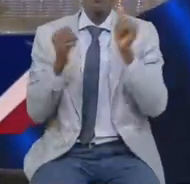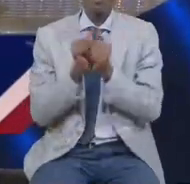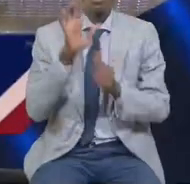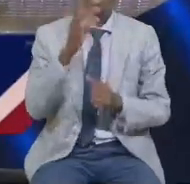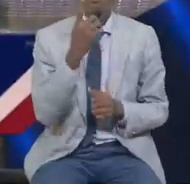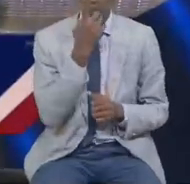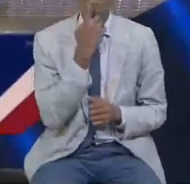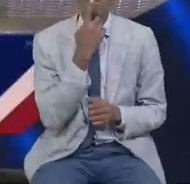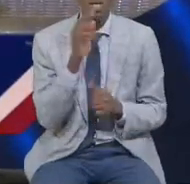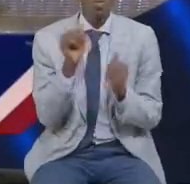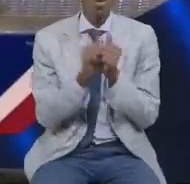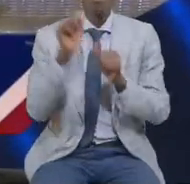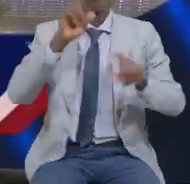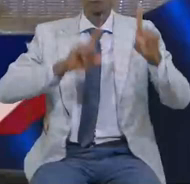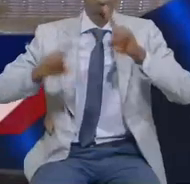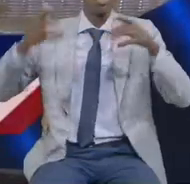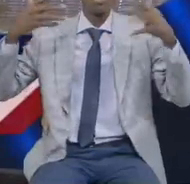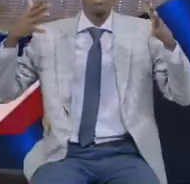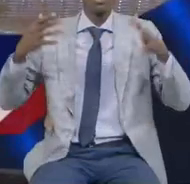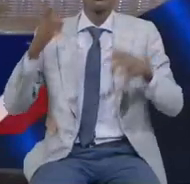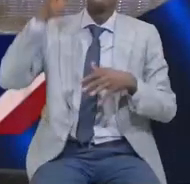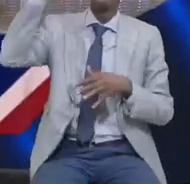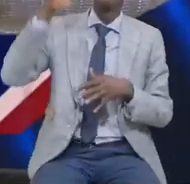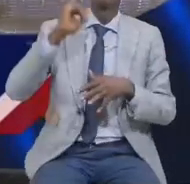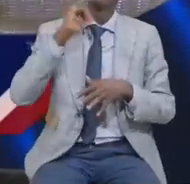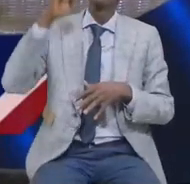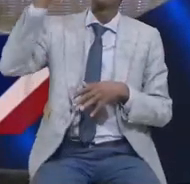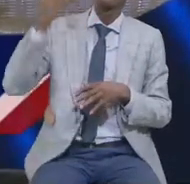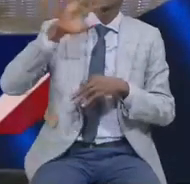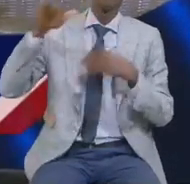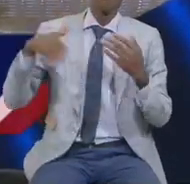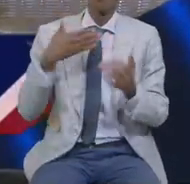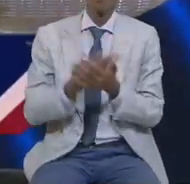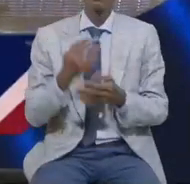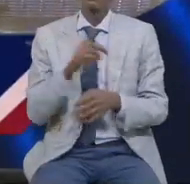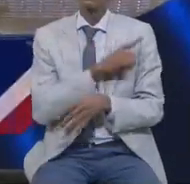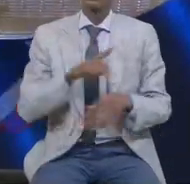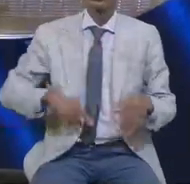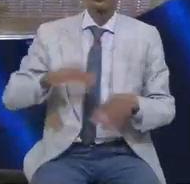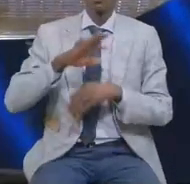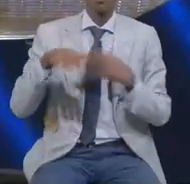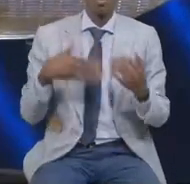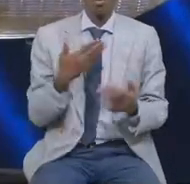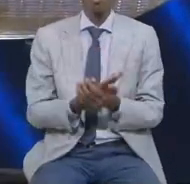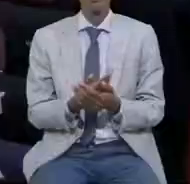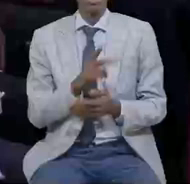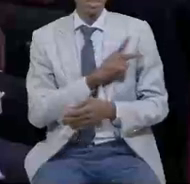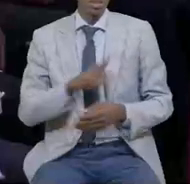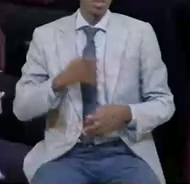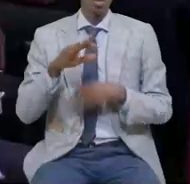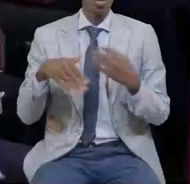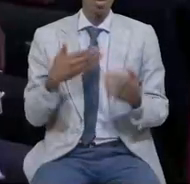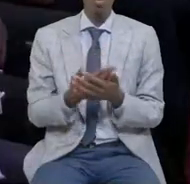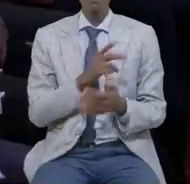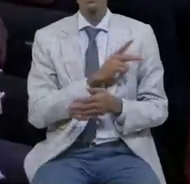Ce peuple m'honore des lèvres. Dieu est le Dieu des dieux. Dieu est le Seigneur des seigneurs. Cependant, ce peuple m'honore